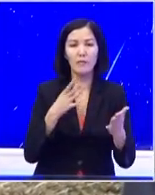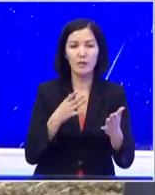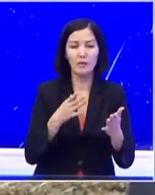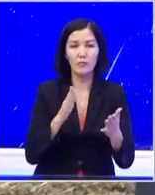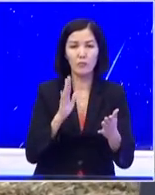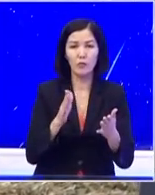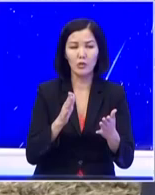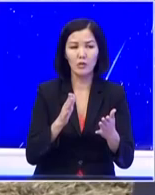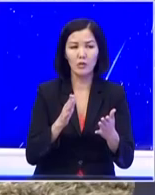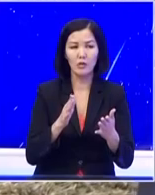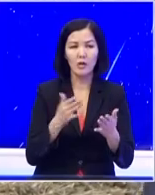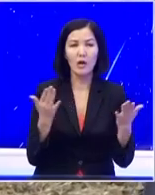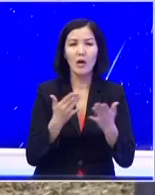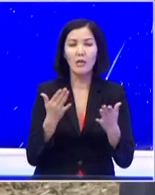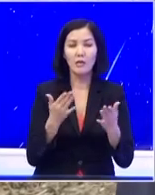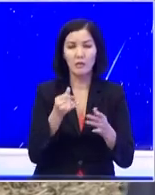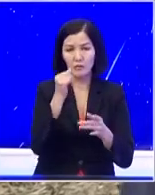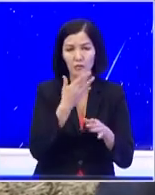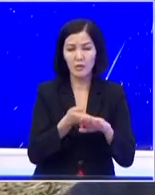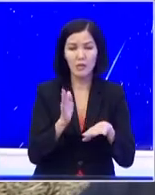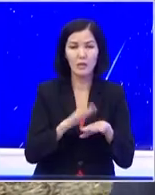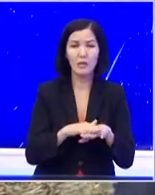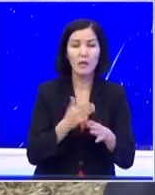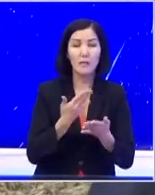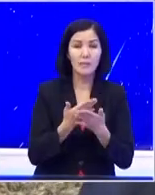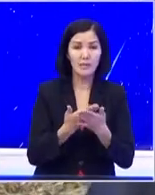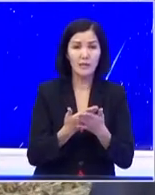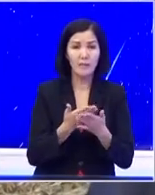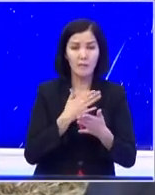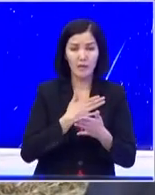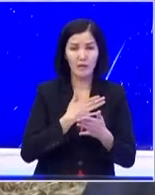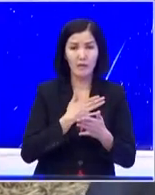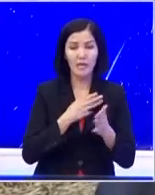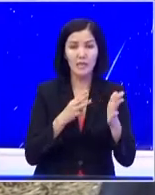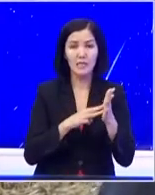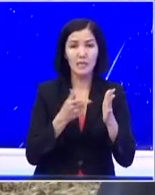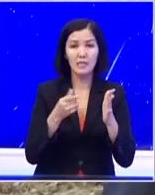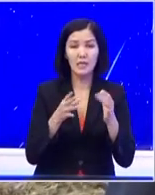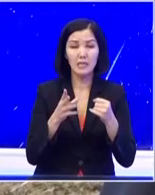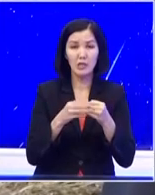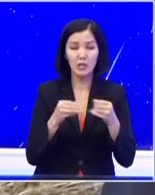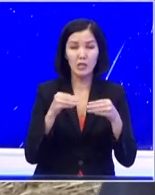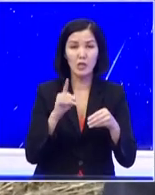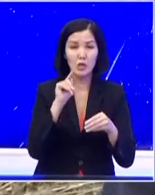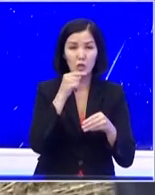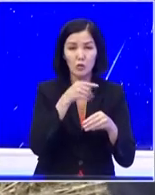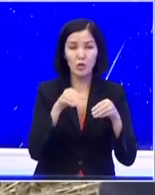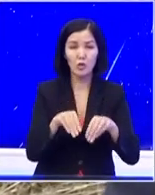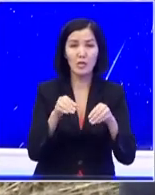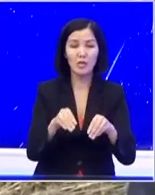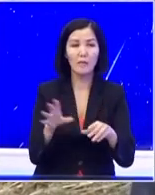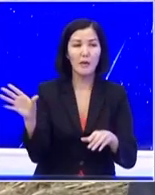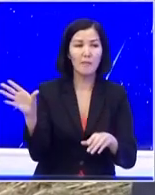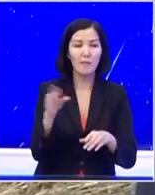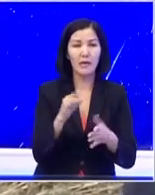артық шаруалардың қалтасы көтермейді. Мысал үшін мен жаңағы 8 гектар жерге жүгері егем. Жүгерінің